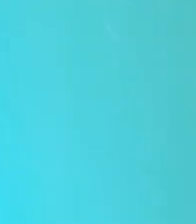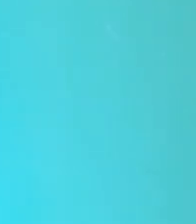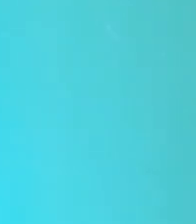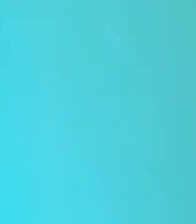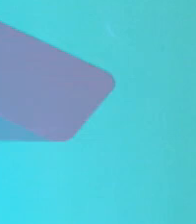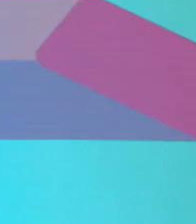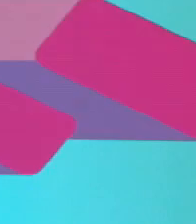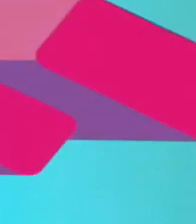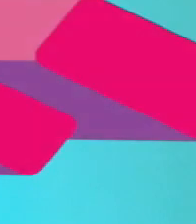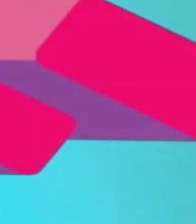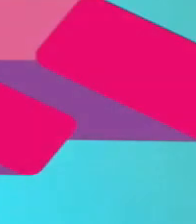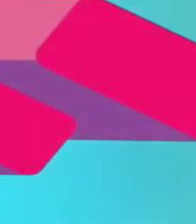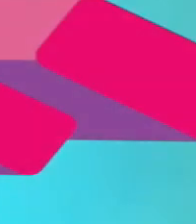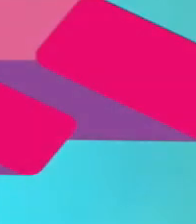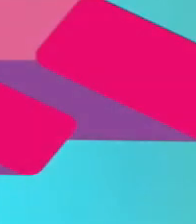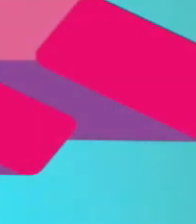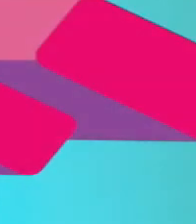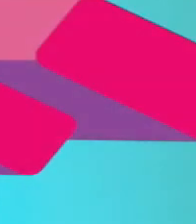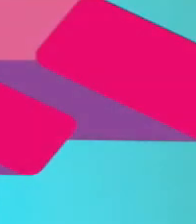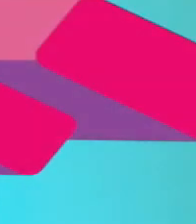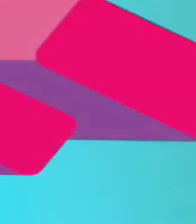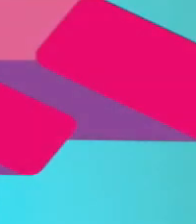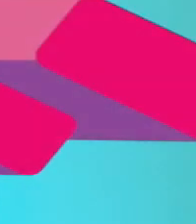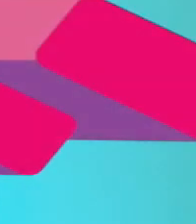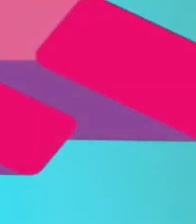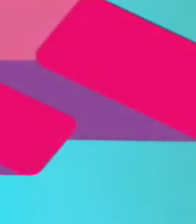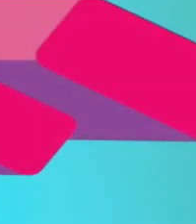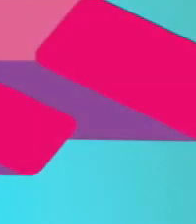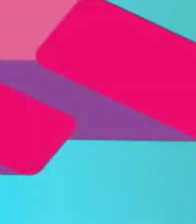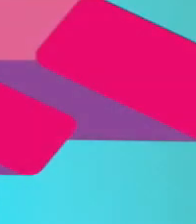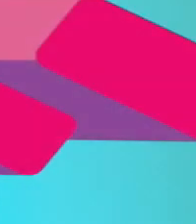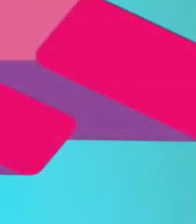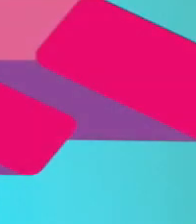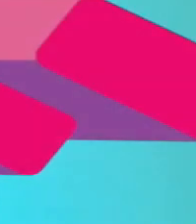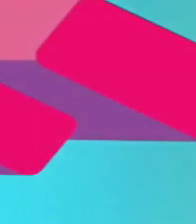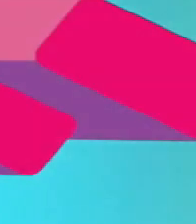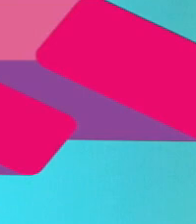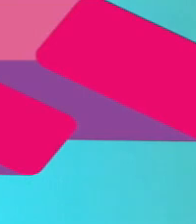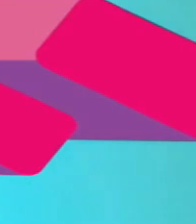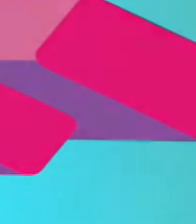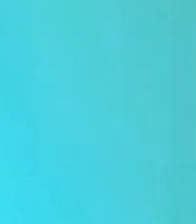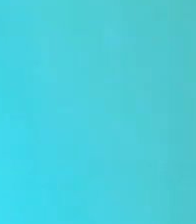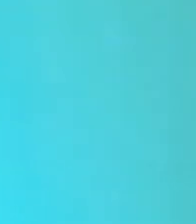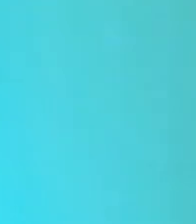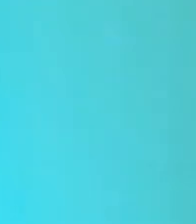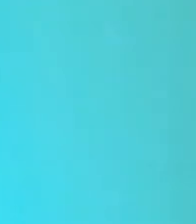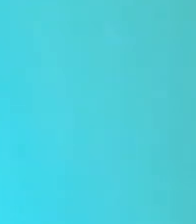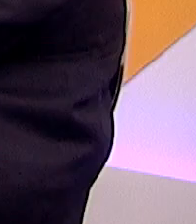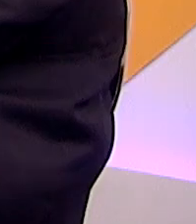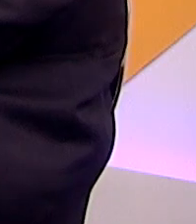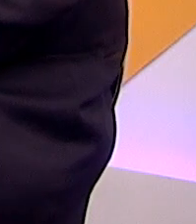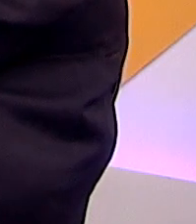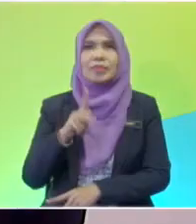ya sehat ya merupakan juru bahasa cara kita daripada sekolah